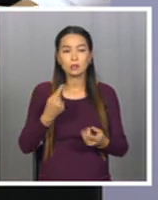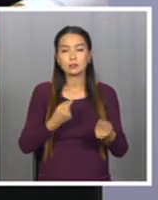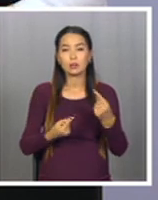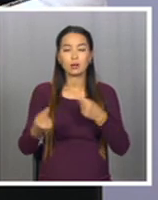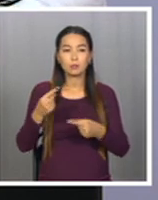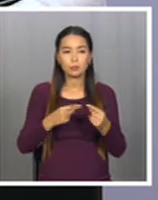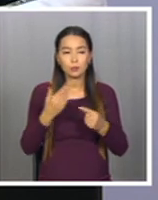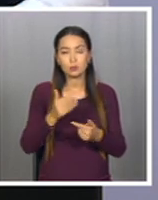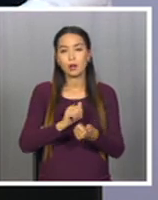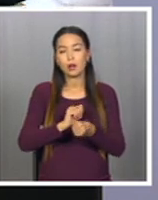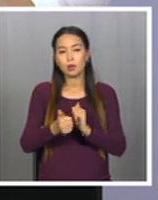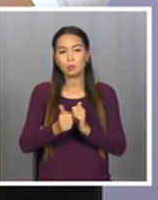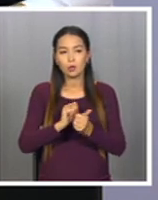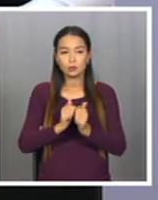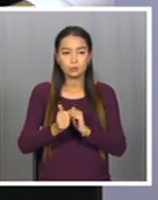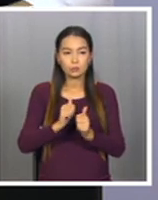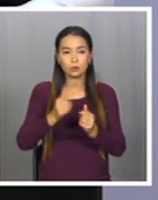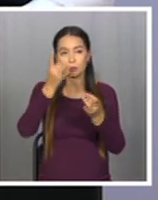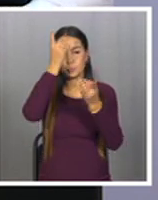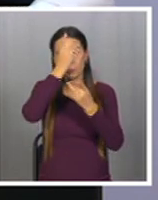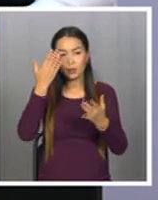қарым-қатынасының алмасуына, мәдени